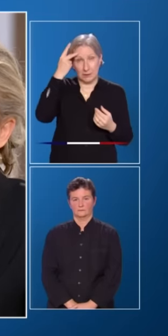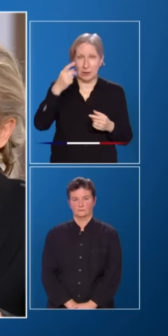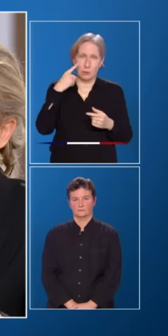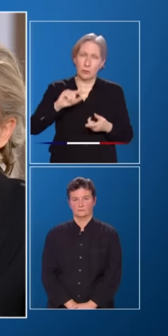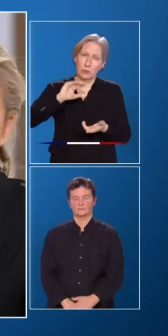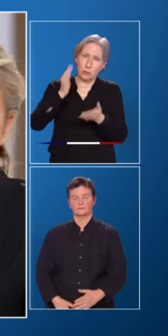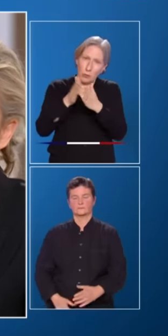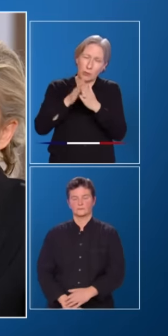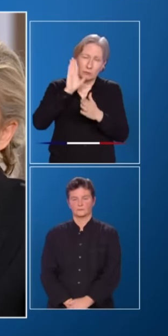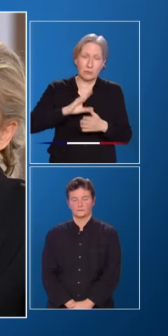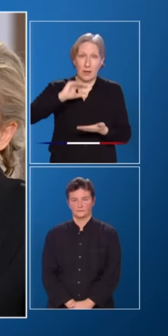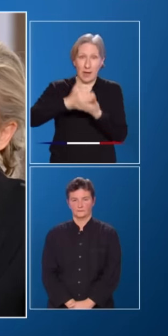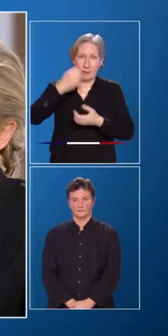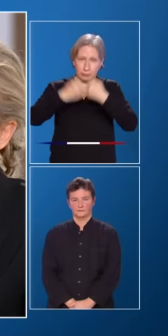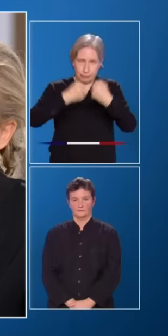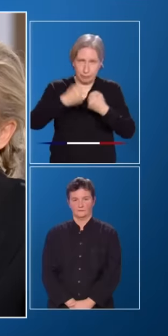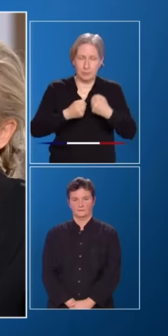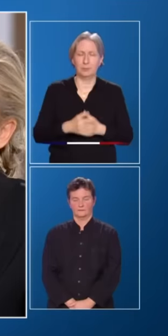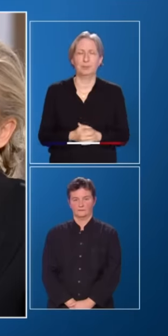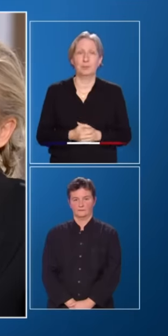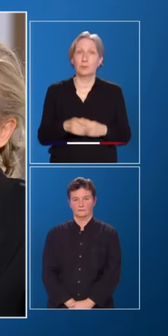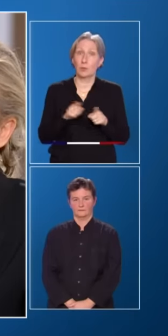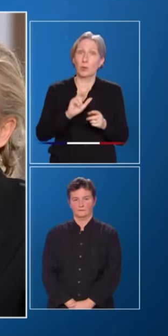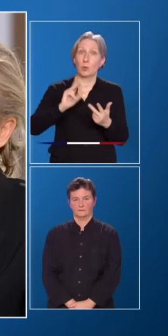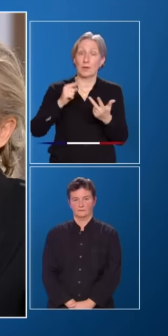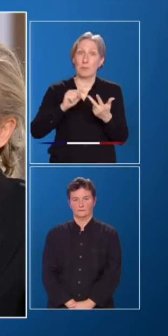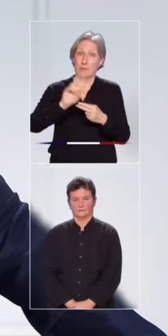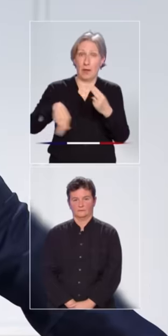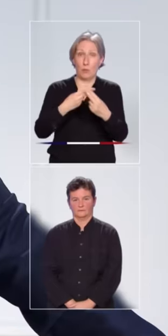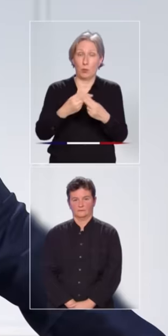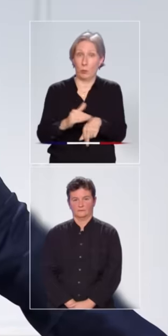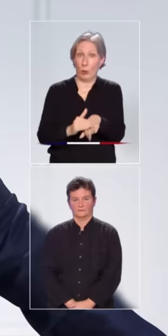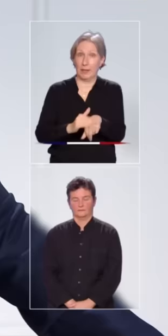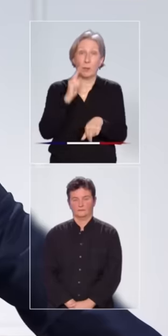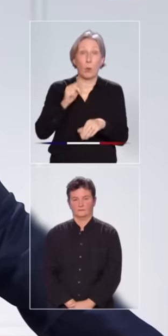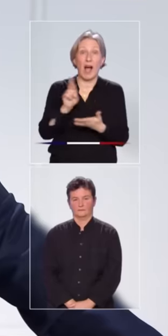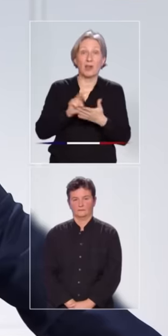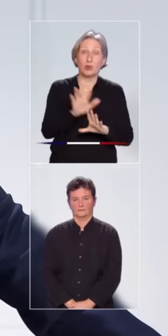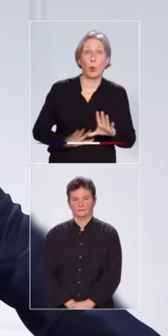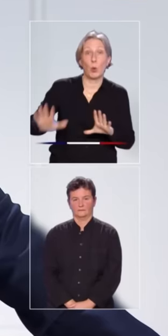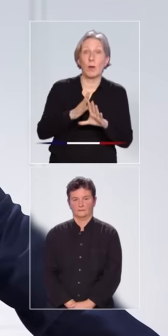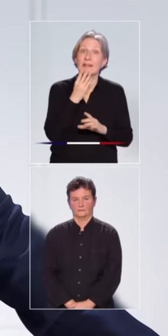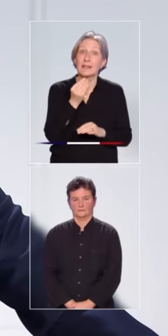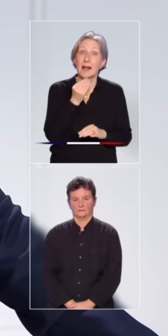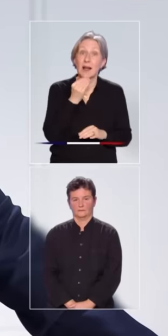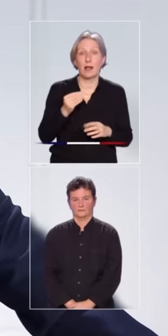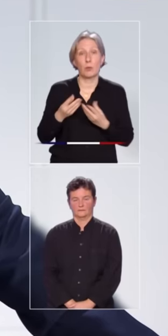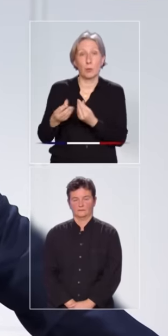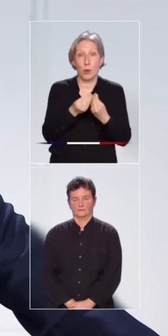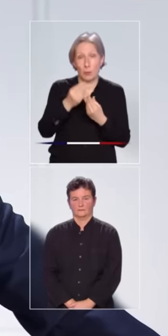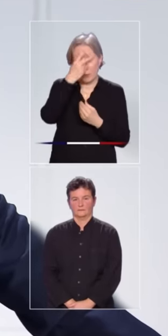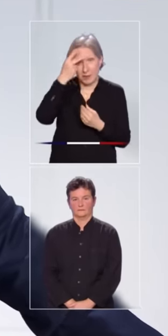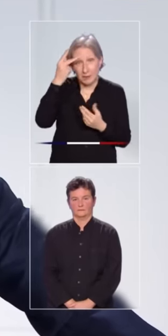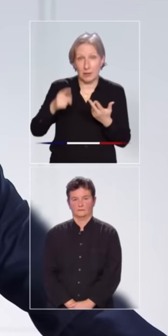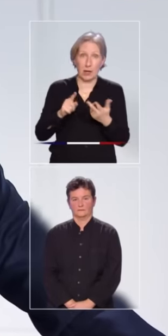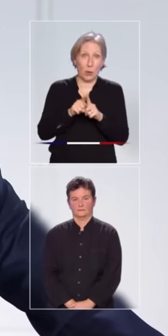cessez-le-feu. Et le troisième volet, c'est une réponse politique, car la sécurité de toute la région d'Israël, du peuple palestinien et